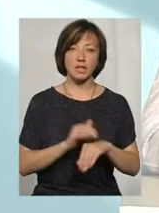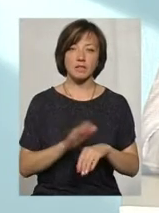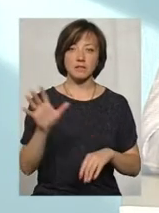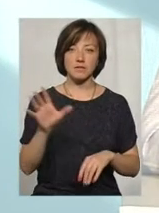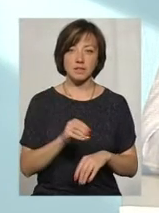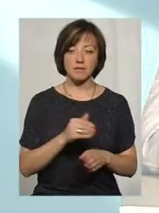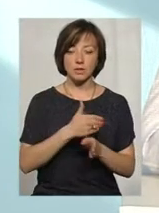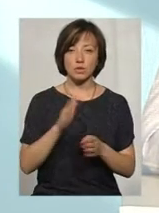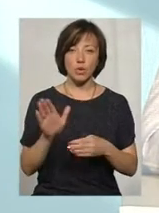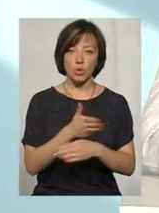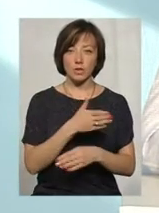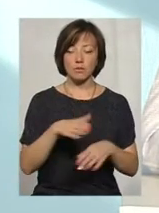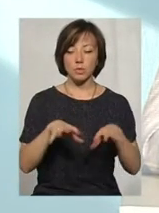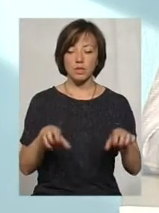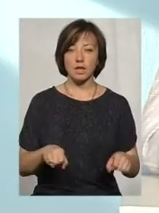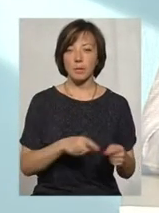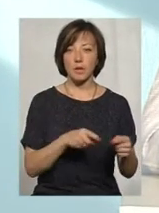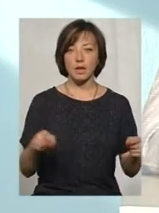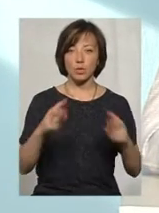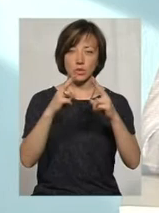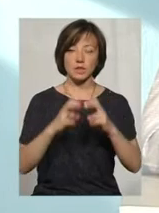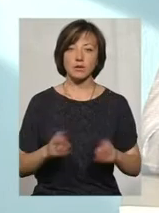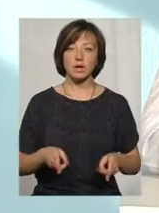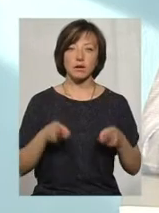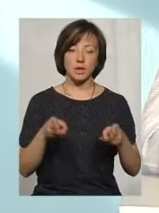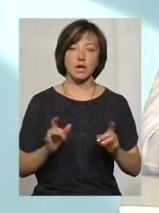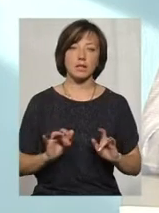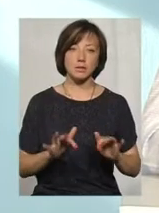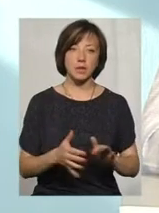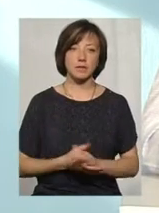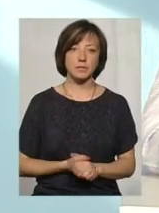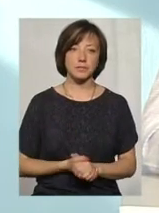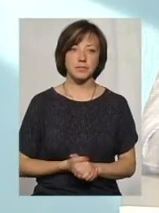вони відсторонені від посади на період досудового розслідування у кримінальних провадженнях.